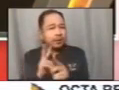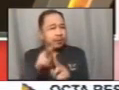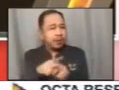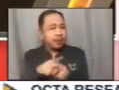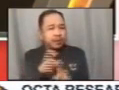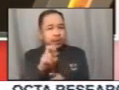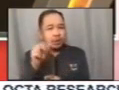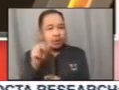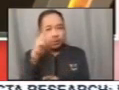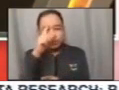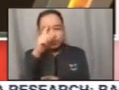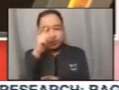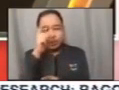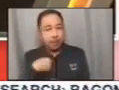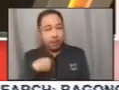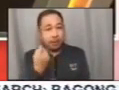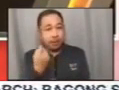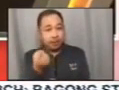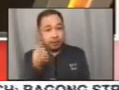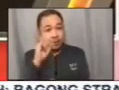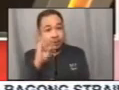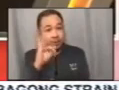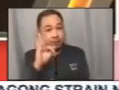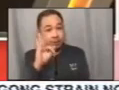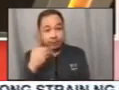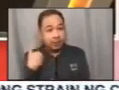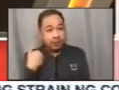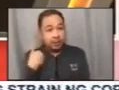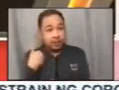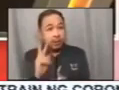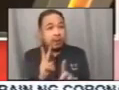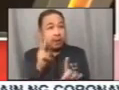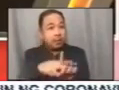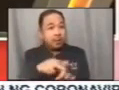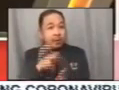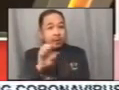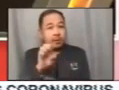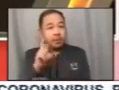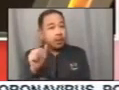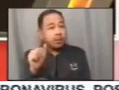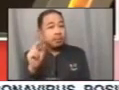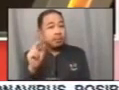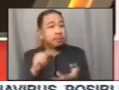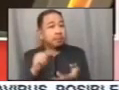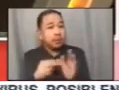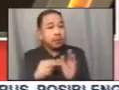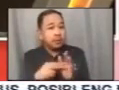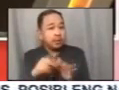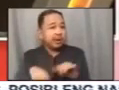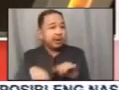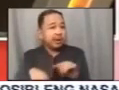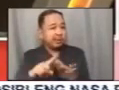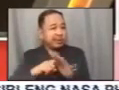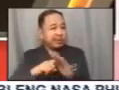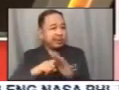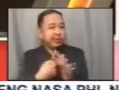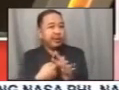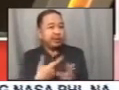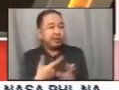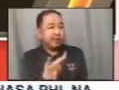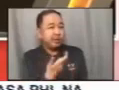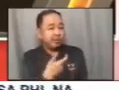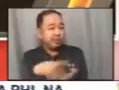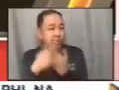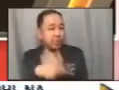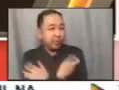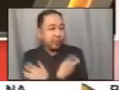exercises para po sa vaccination? Oo, kailangan to. Kasi alam mo, itong vaccination, first in our history to,